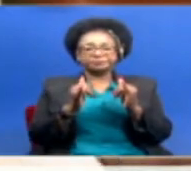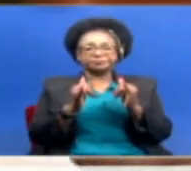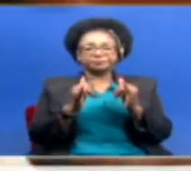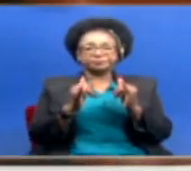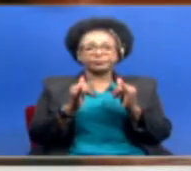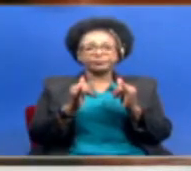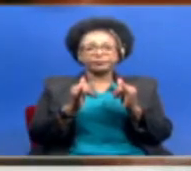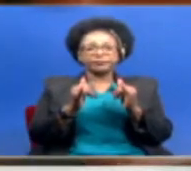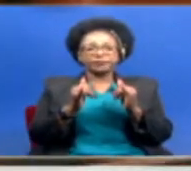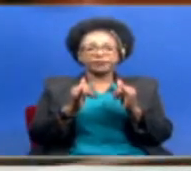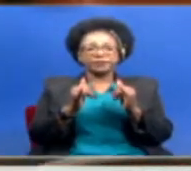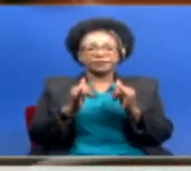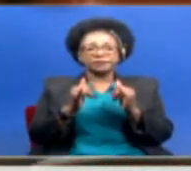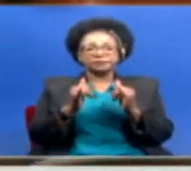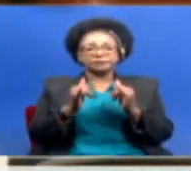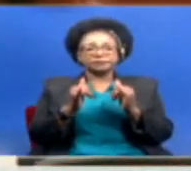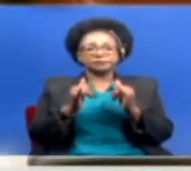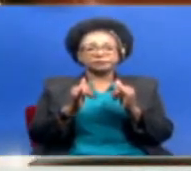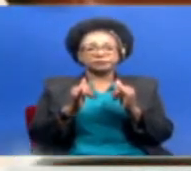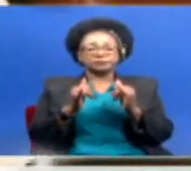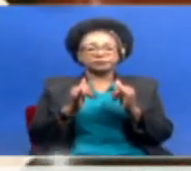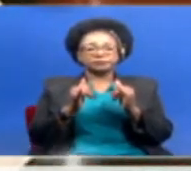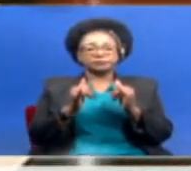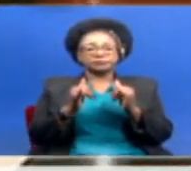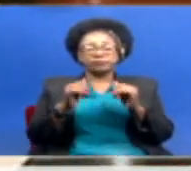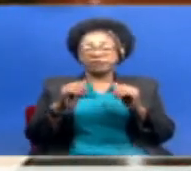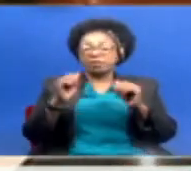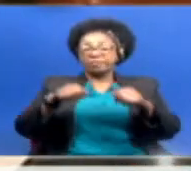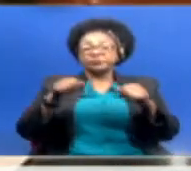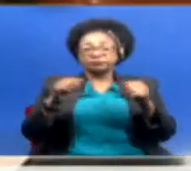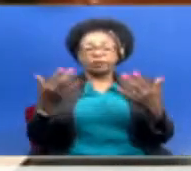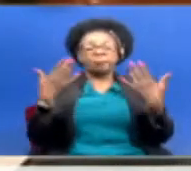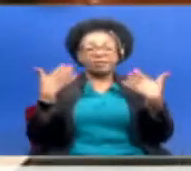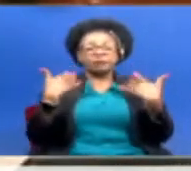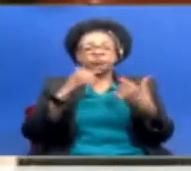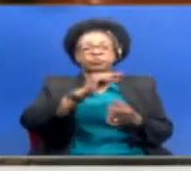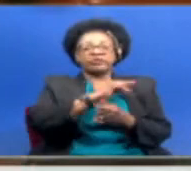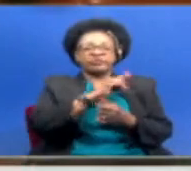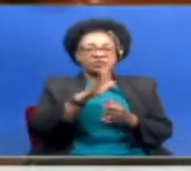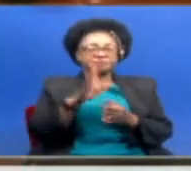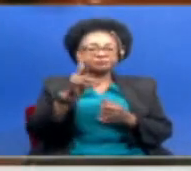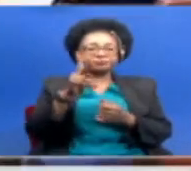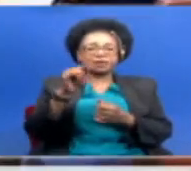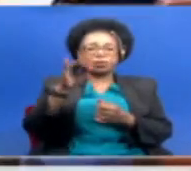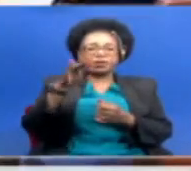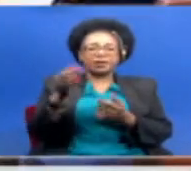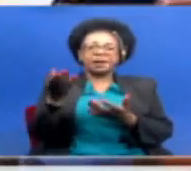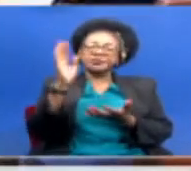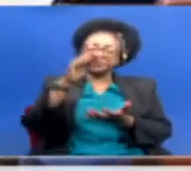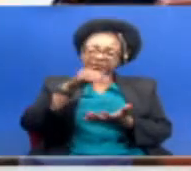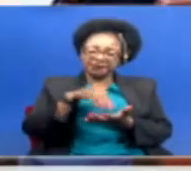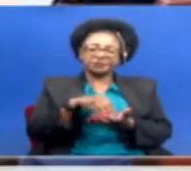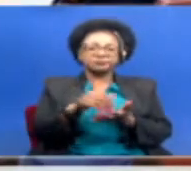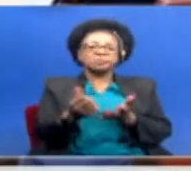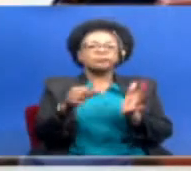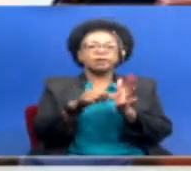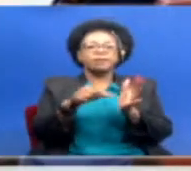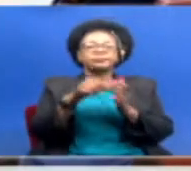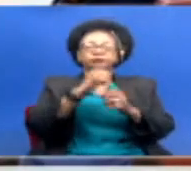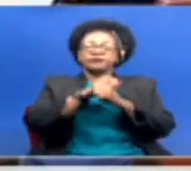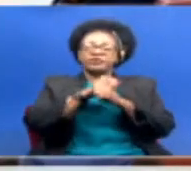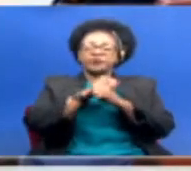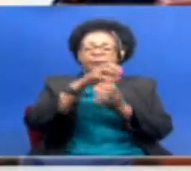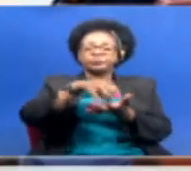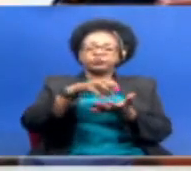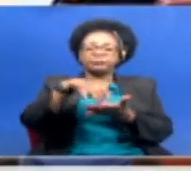Witness, bear with us. Huenda gavana wa Meru Kawira Mwangaza akajipata kizimbani tena kutetea kiti chake